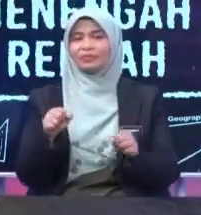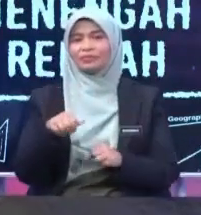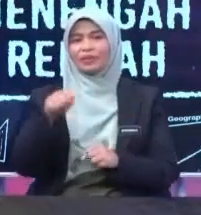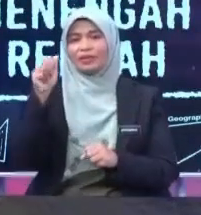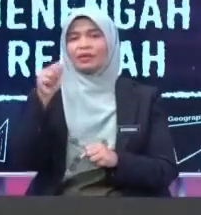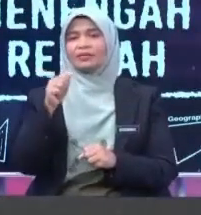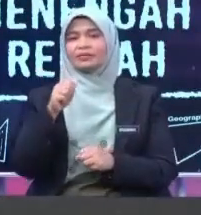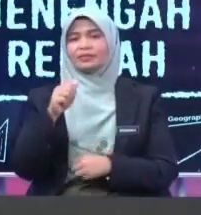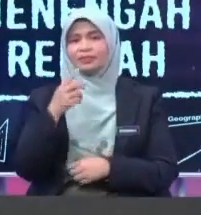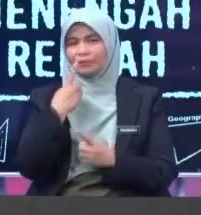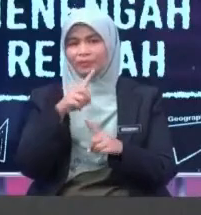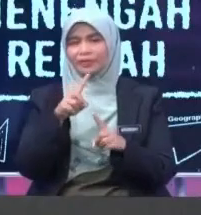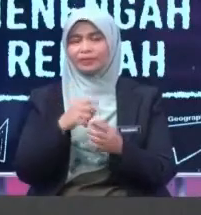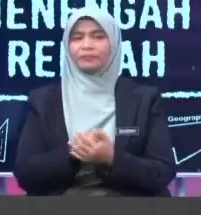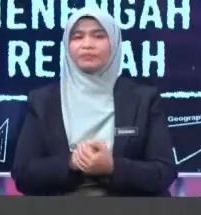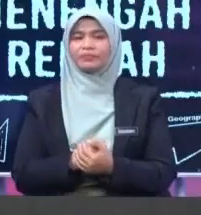jawapan.